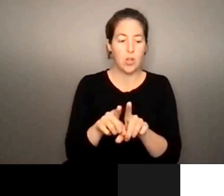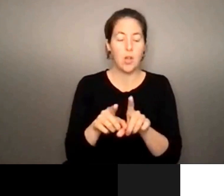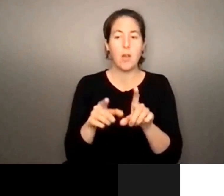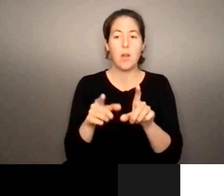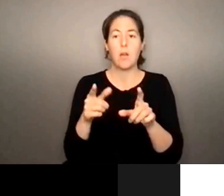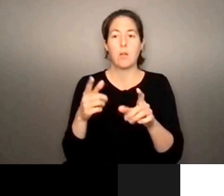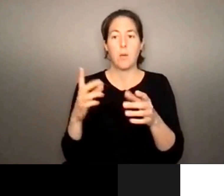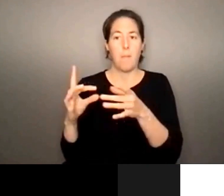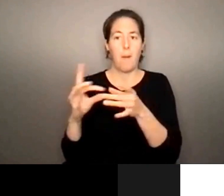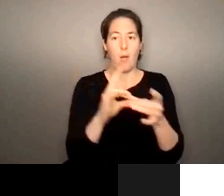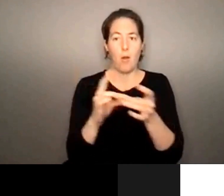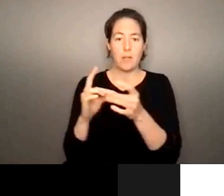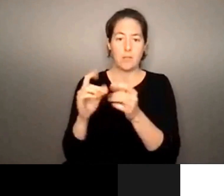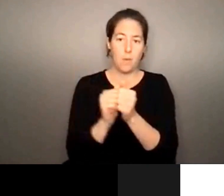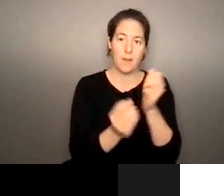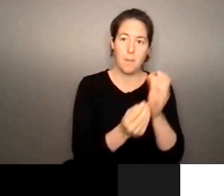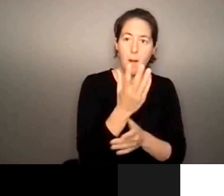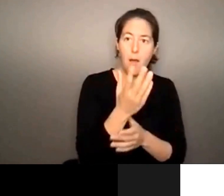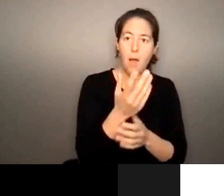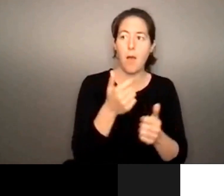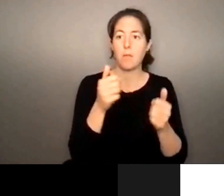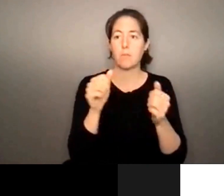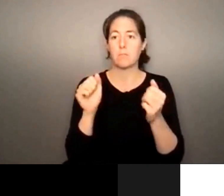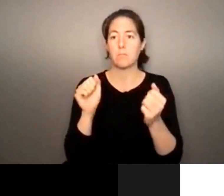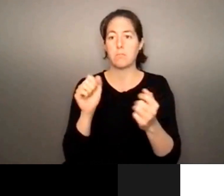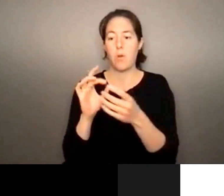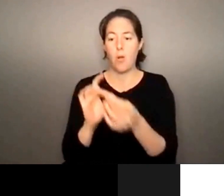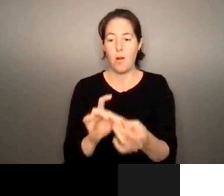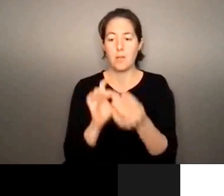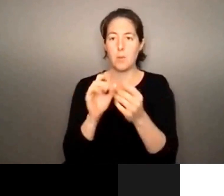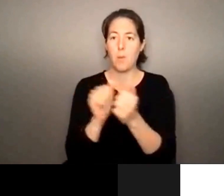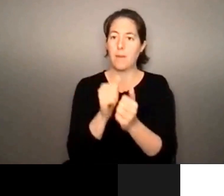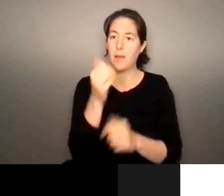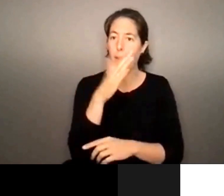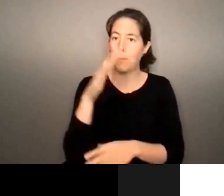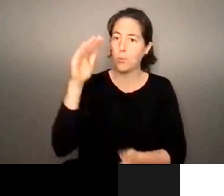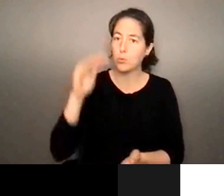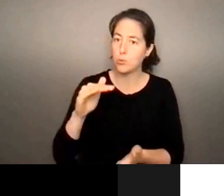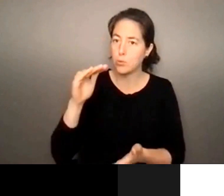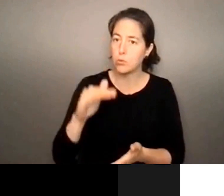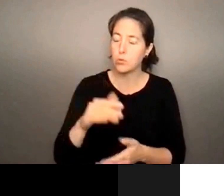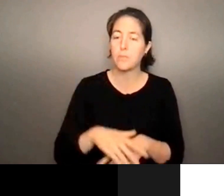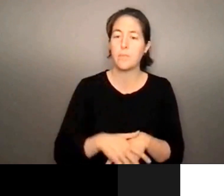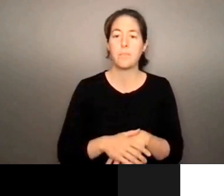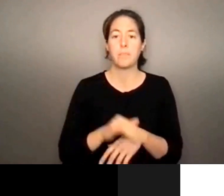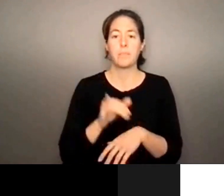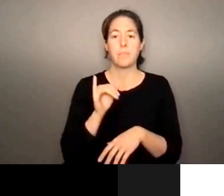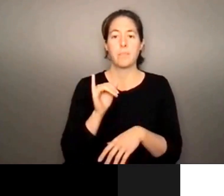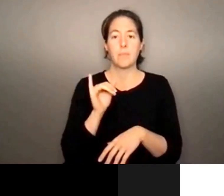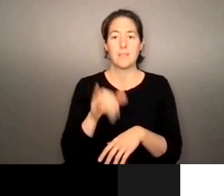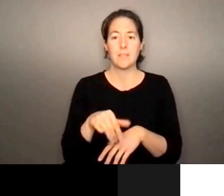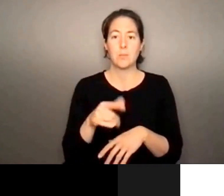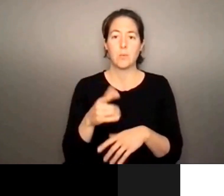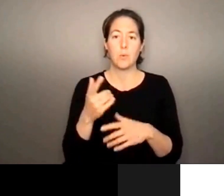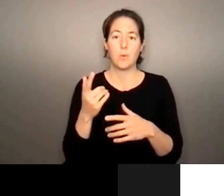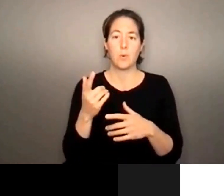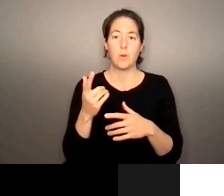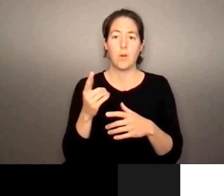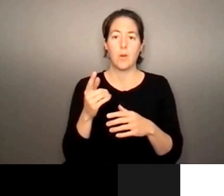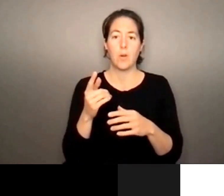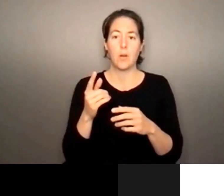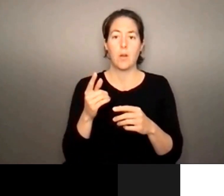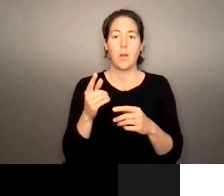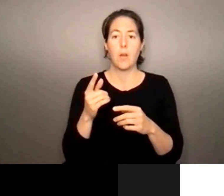mettre en relation avec les plantes ou avec les arbustes. Puis encore là, comme je disais, dans une espèce de connaissance scientifique là,